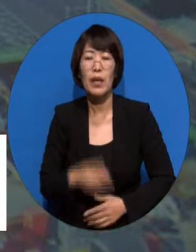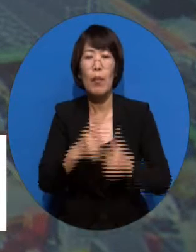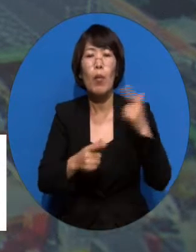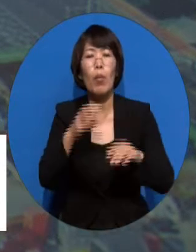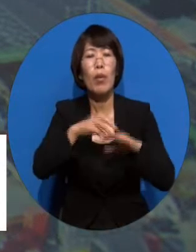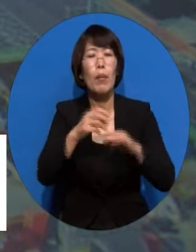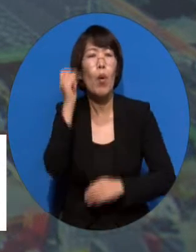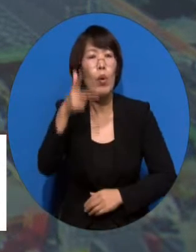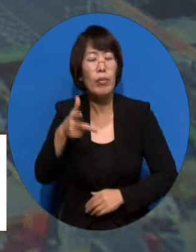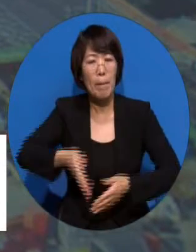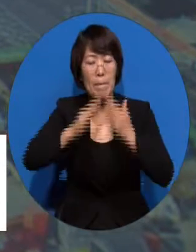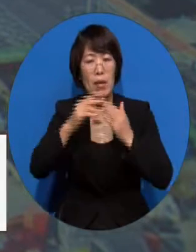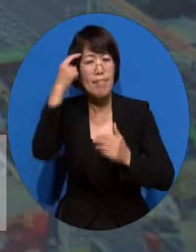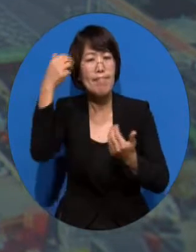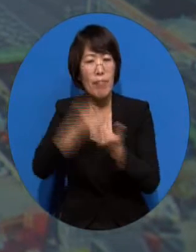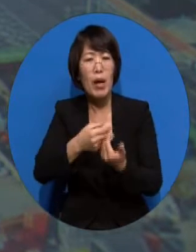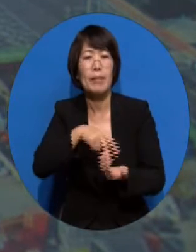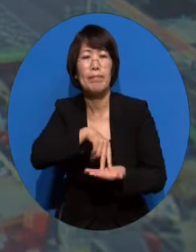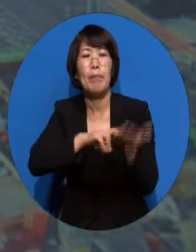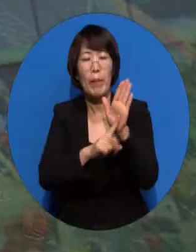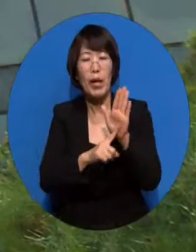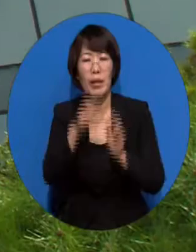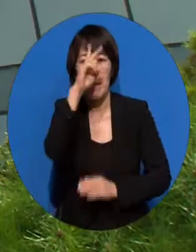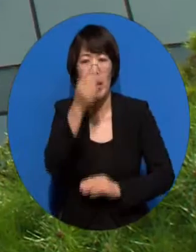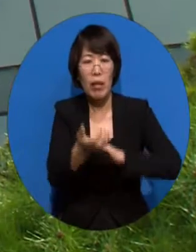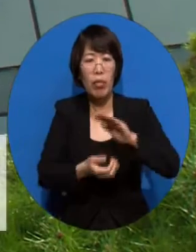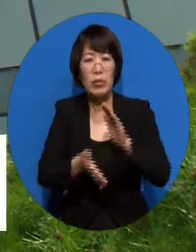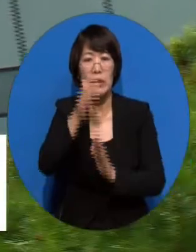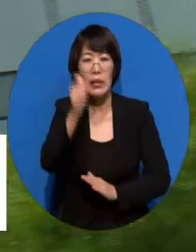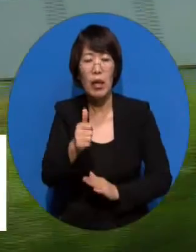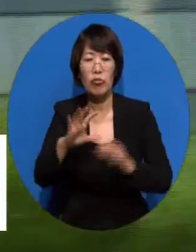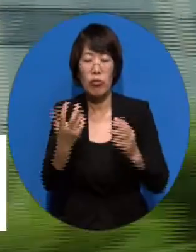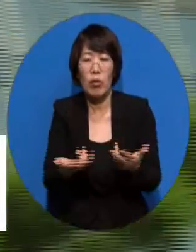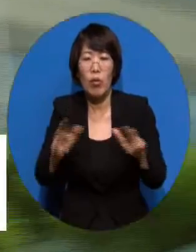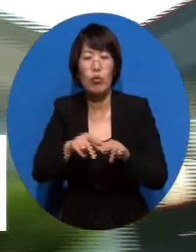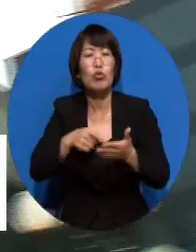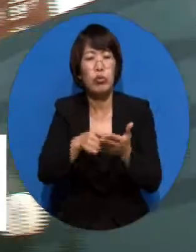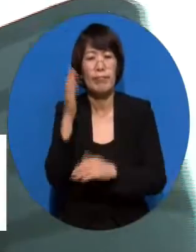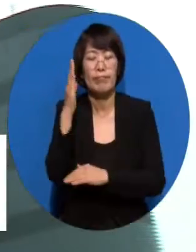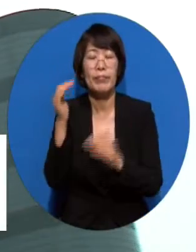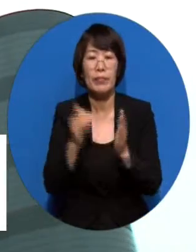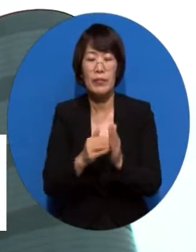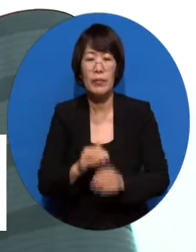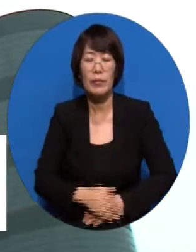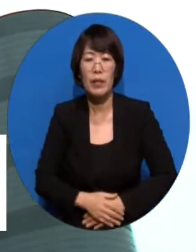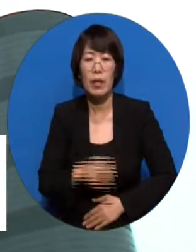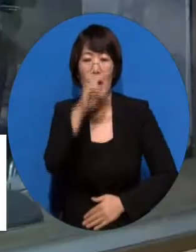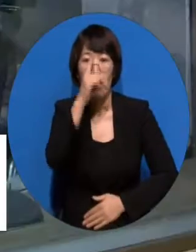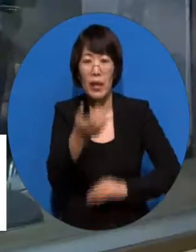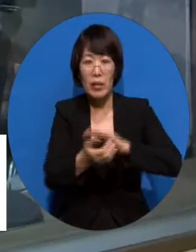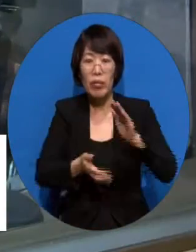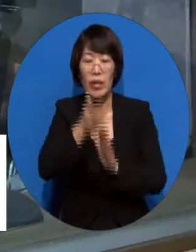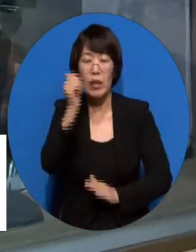목포 삼학도 호텔 건립 반대 입장을 밝힌 박 곡률 전 목포 시장의 국가 정원 추진에 제안했습니다 박 곡률 전